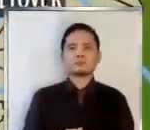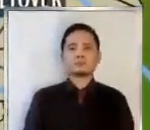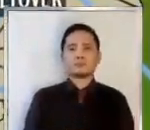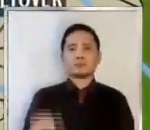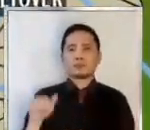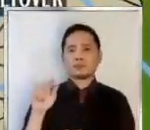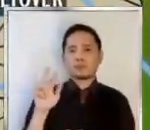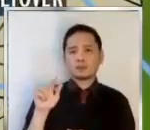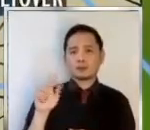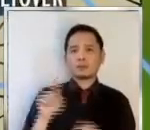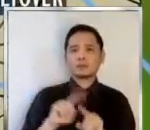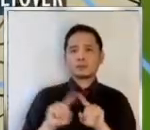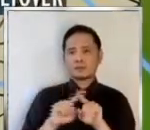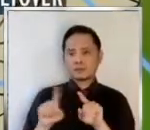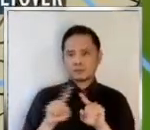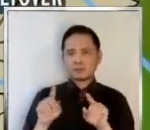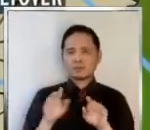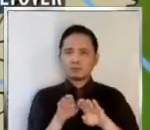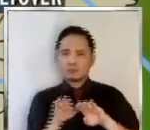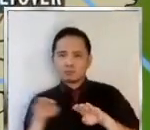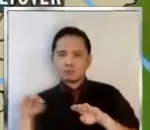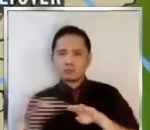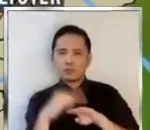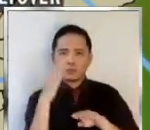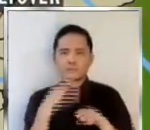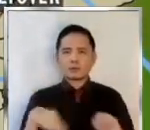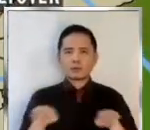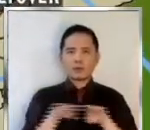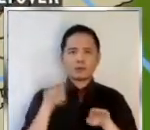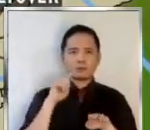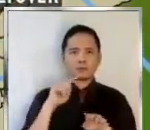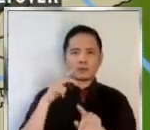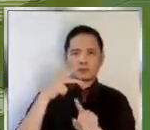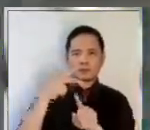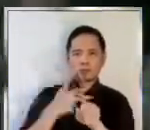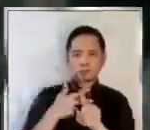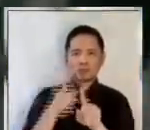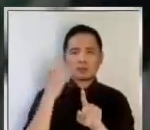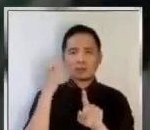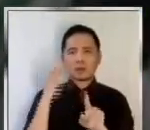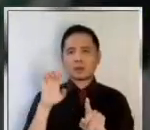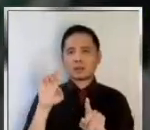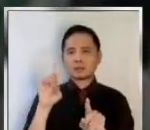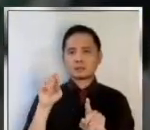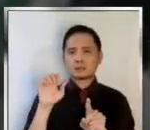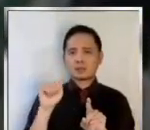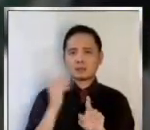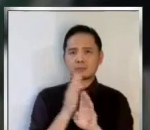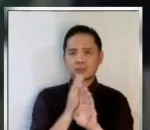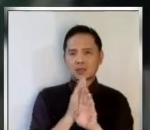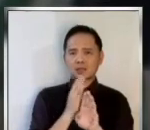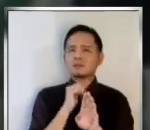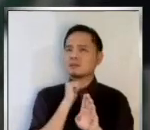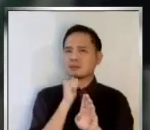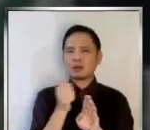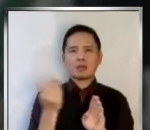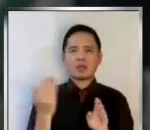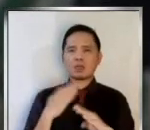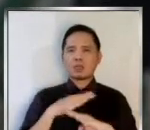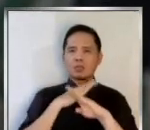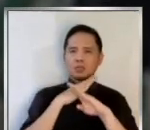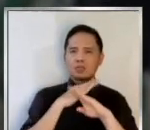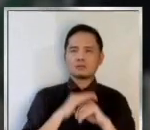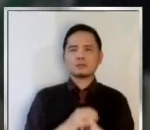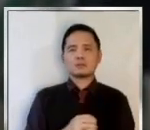na 2 hanggang 3 buwan para hindi makaabala sa EDSA busway. Ang logic po niyan, para po mas